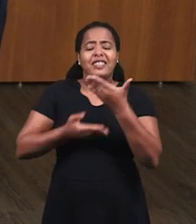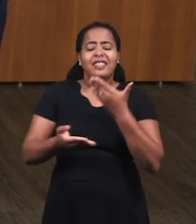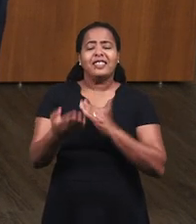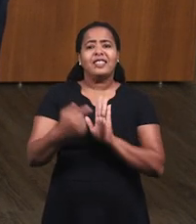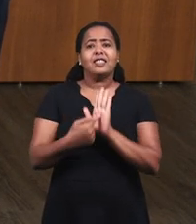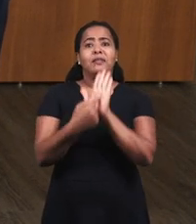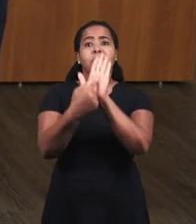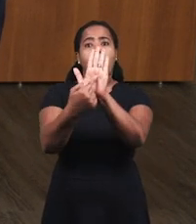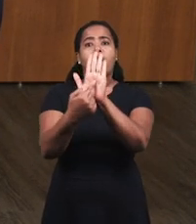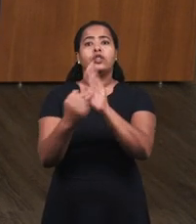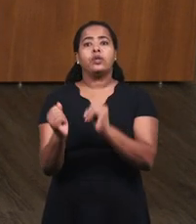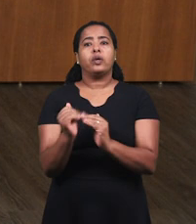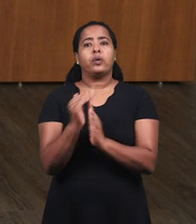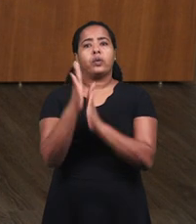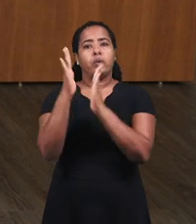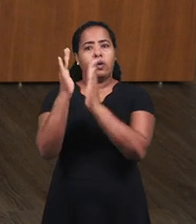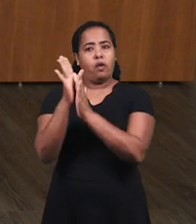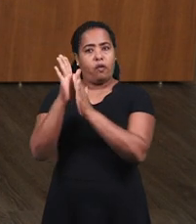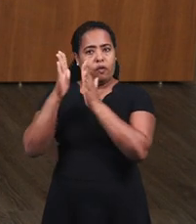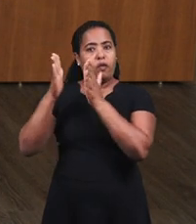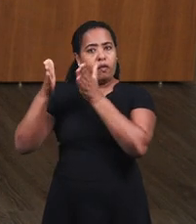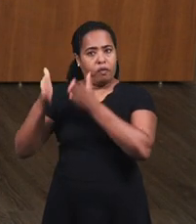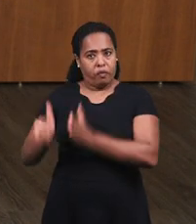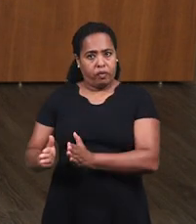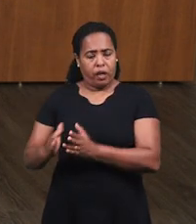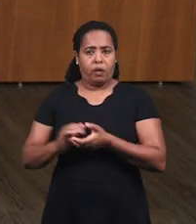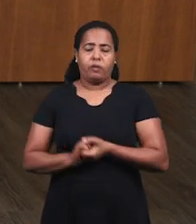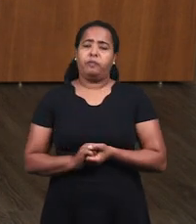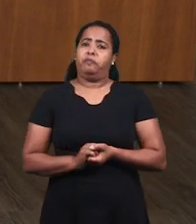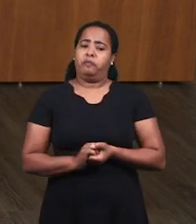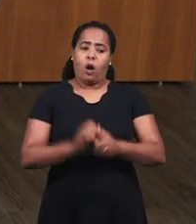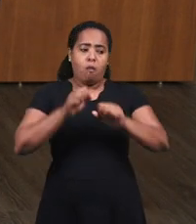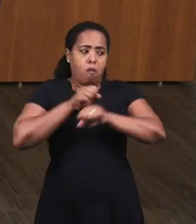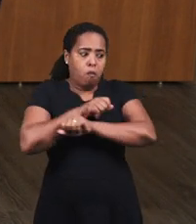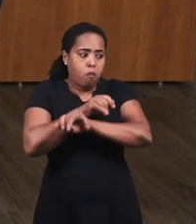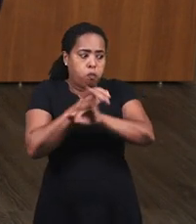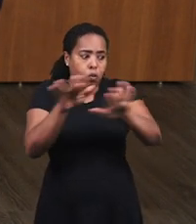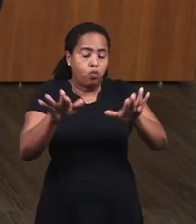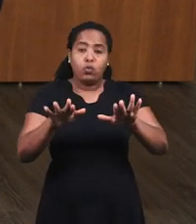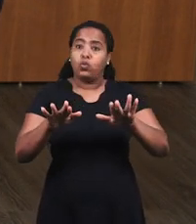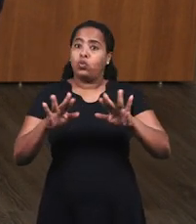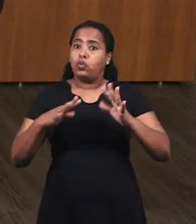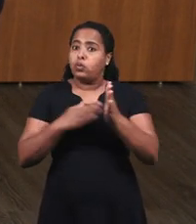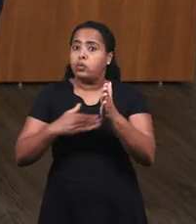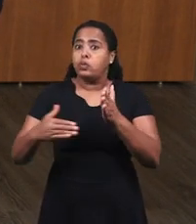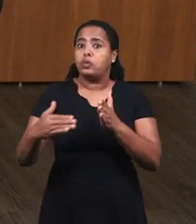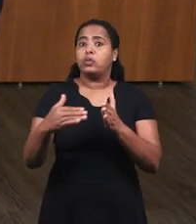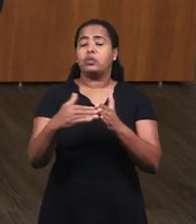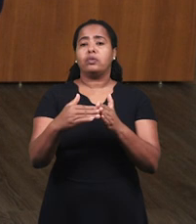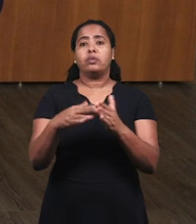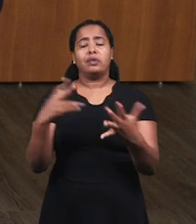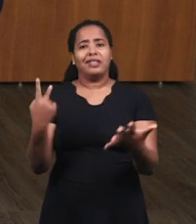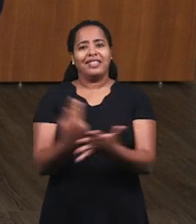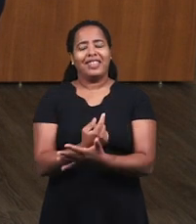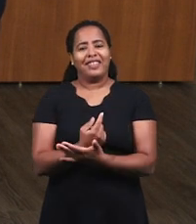также вовлечение об этой хвале верной церкви, обо всем том, что произошло. Для нас